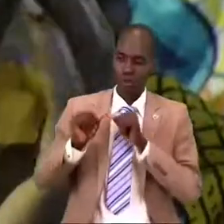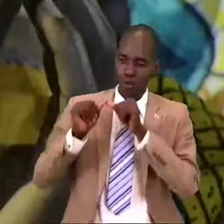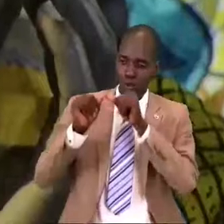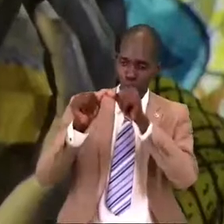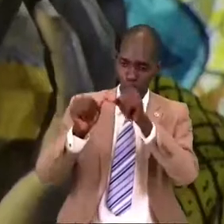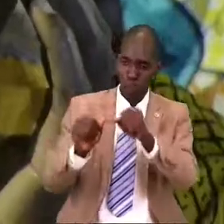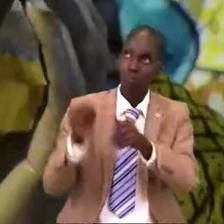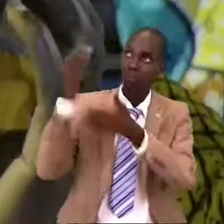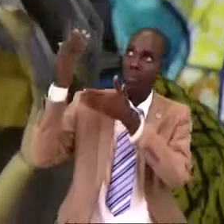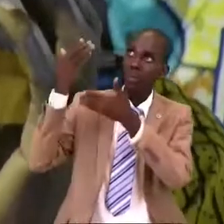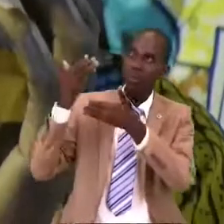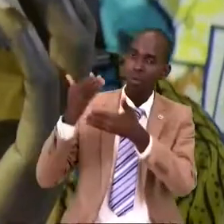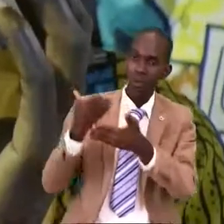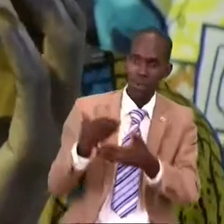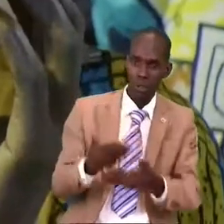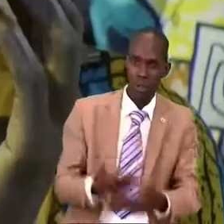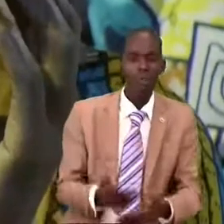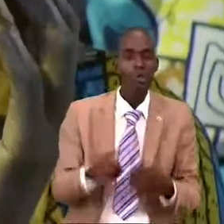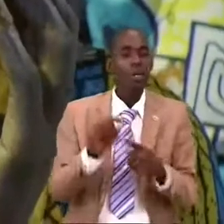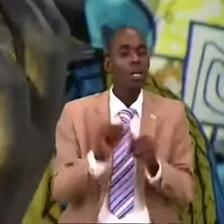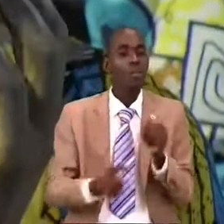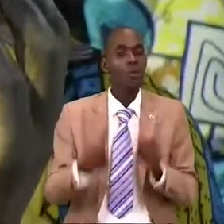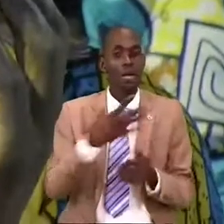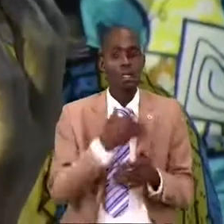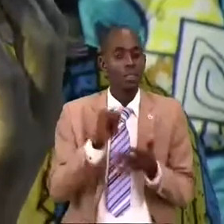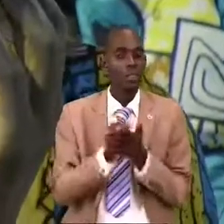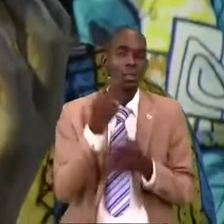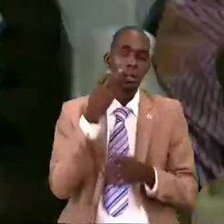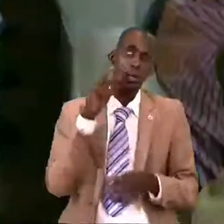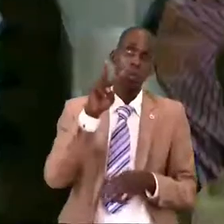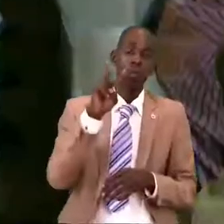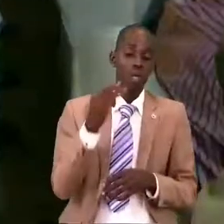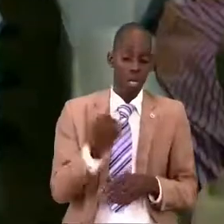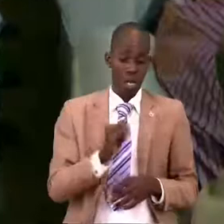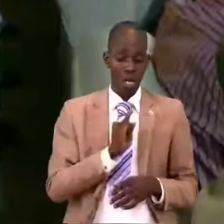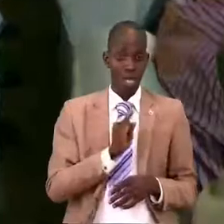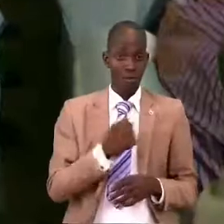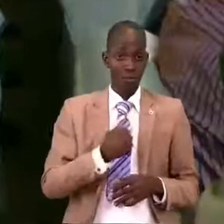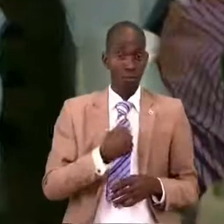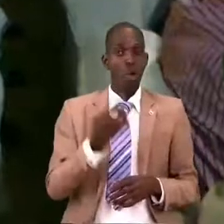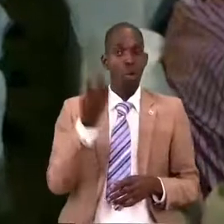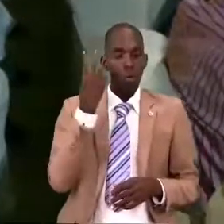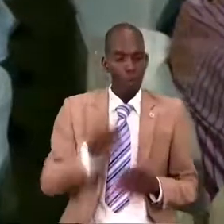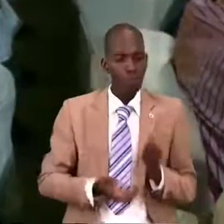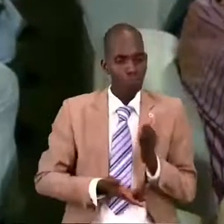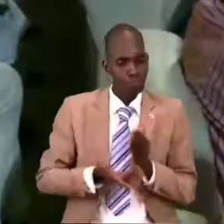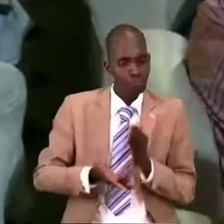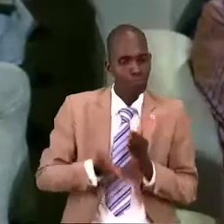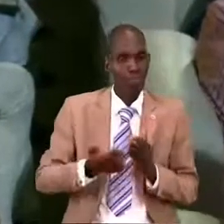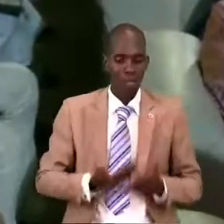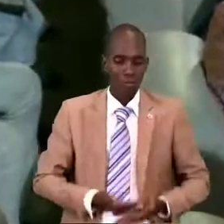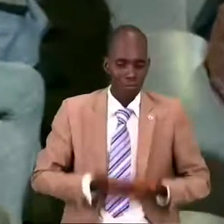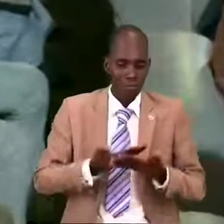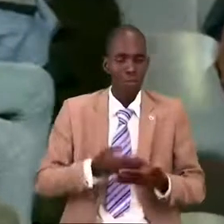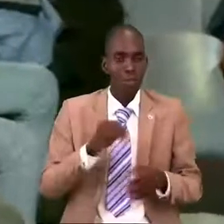dans l'iniquité, et ma mère m'a conçu dans le péché. Verset 8. Mais tu veux